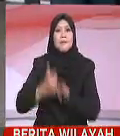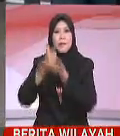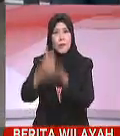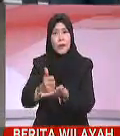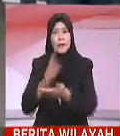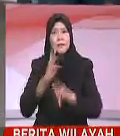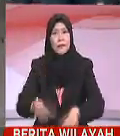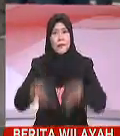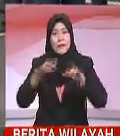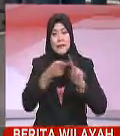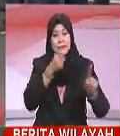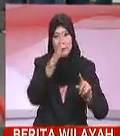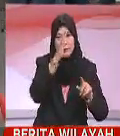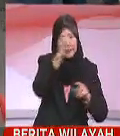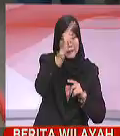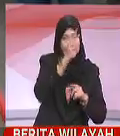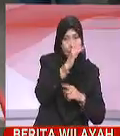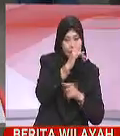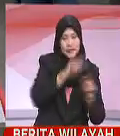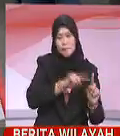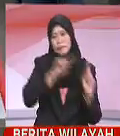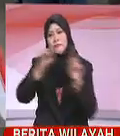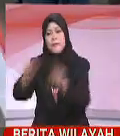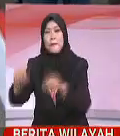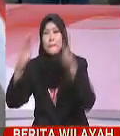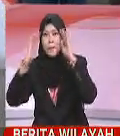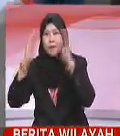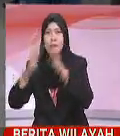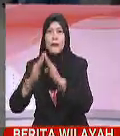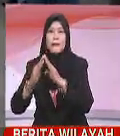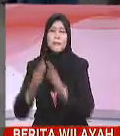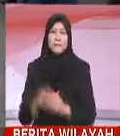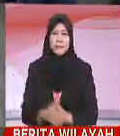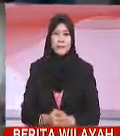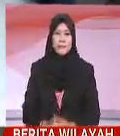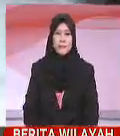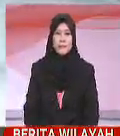Kerajaan Negeri Melaka ke Pahang Darul Makmur di Sri Bendahara Air Keroh.